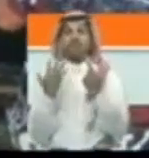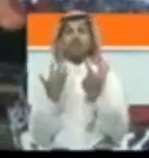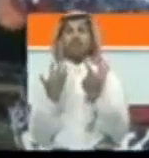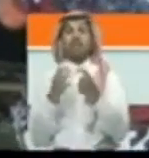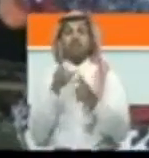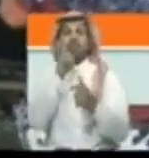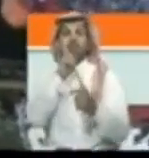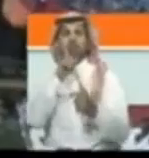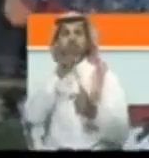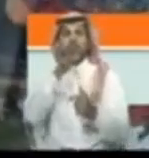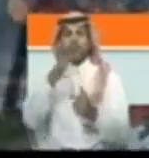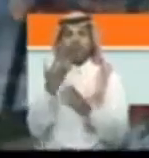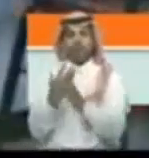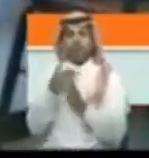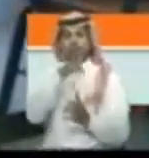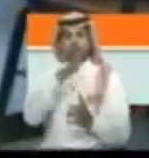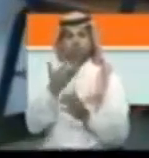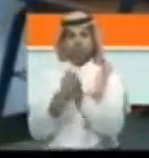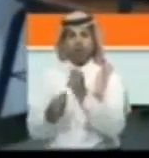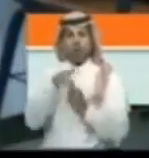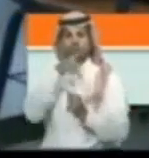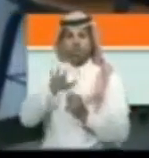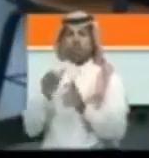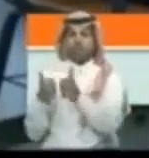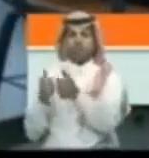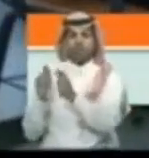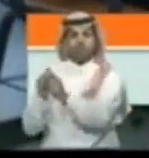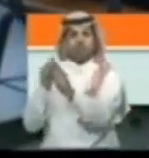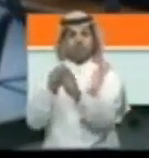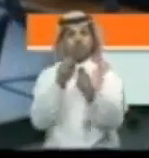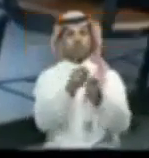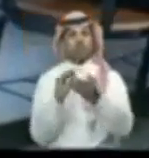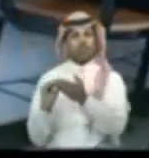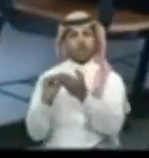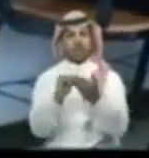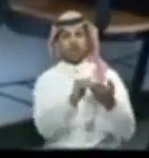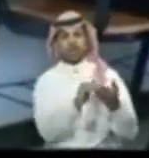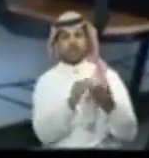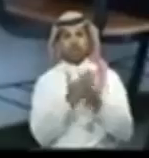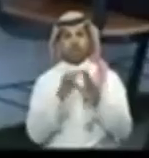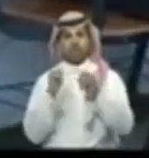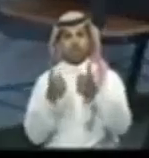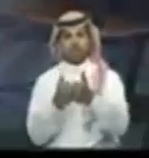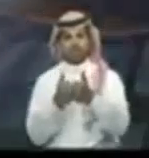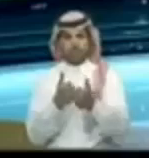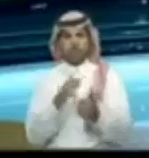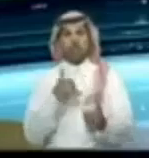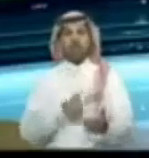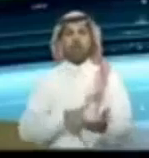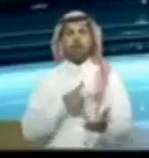أمهات الأيتام في محافظات مأرب والجوف والساحل الغربي ضمن برنامج حماية الأسر الأيتام في